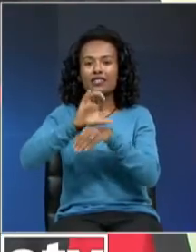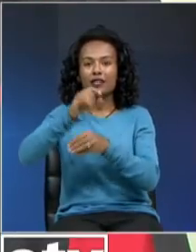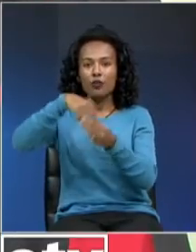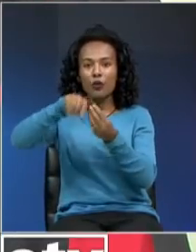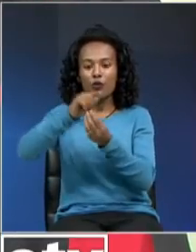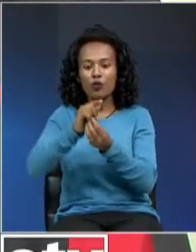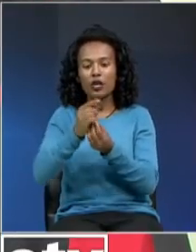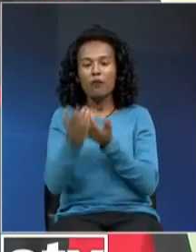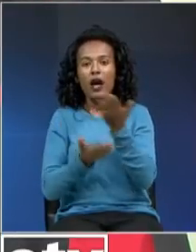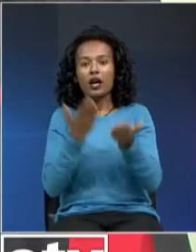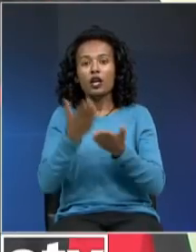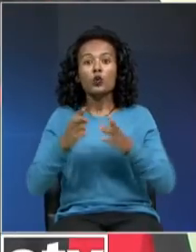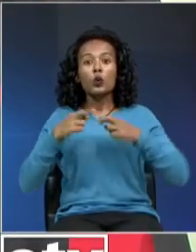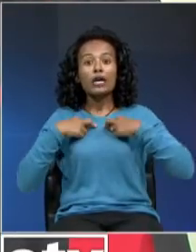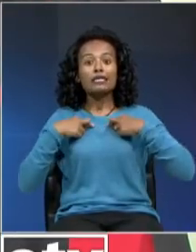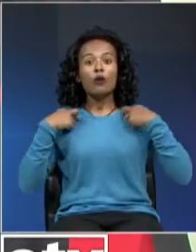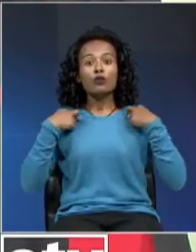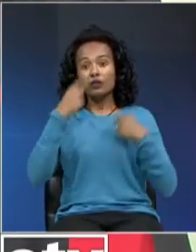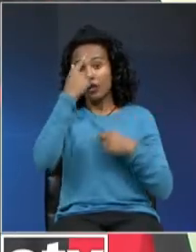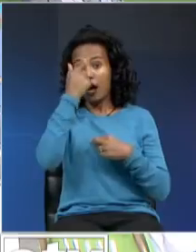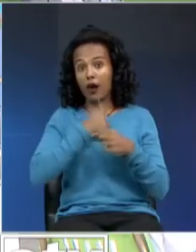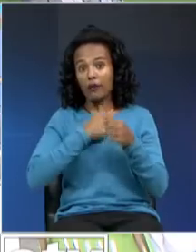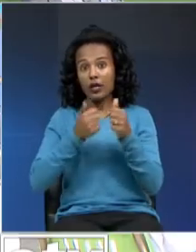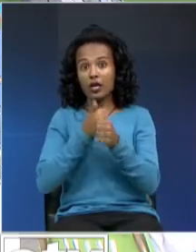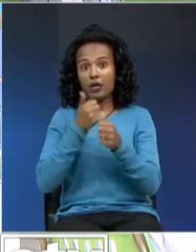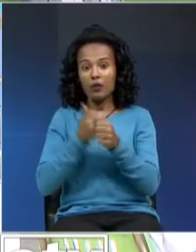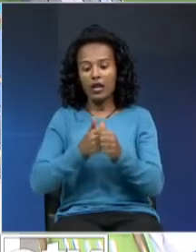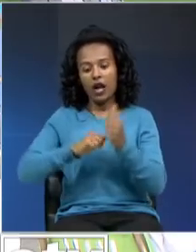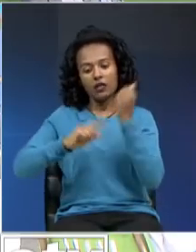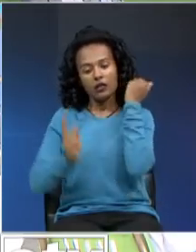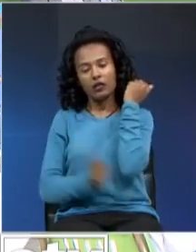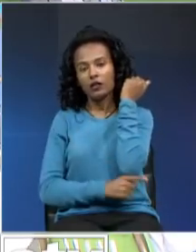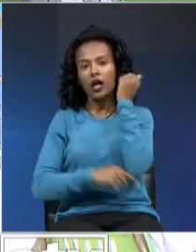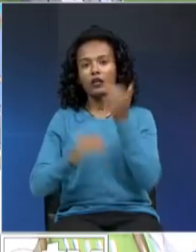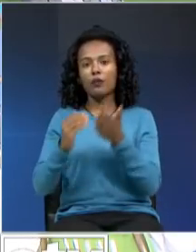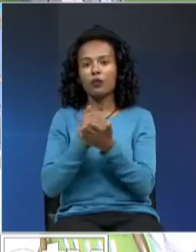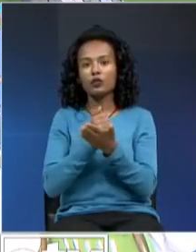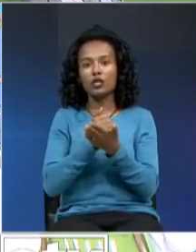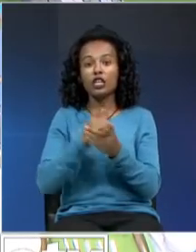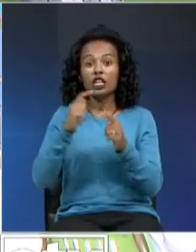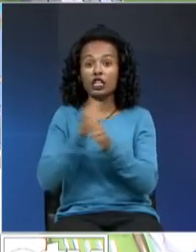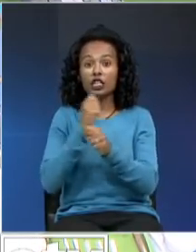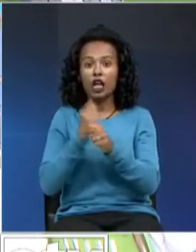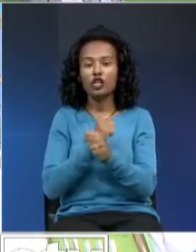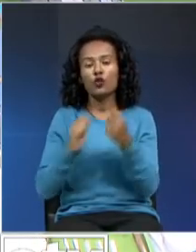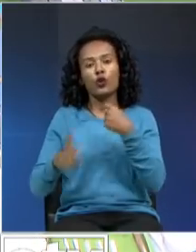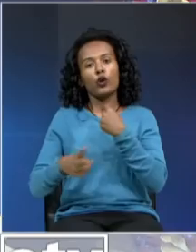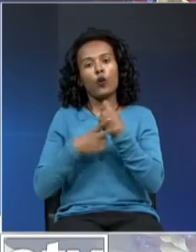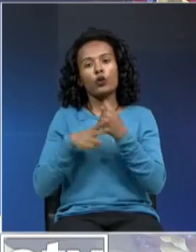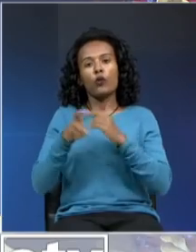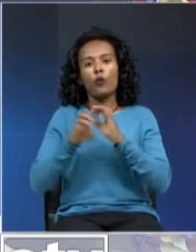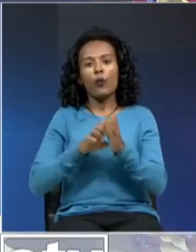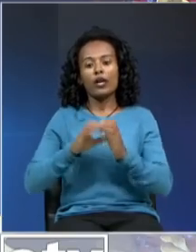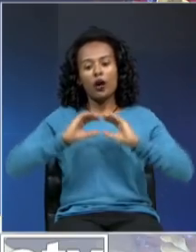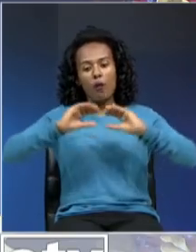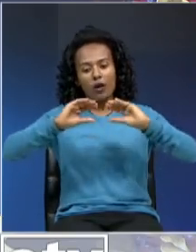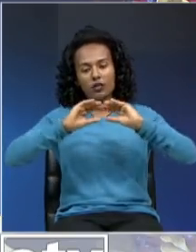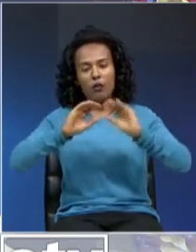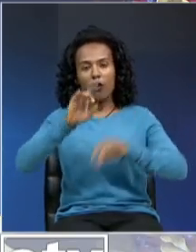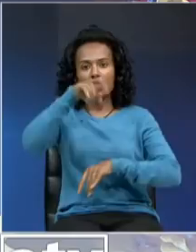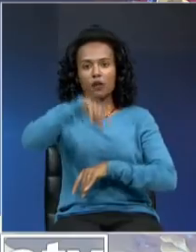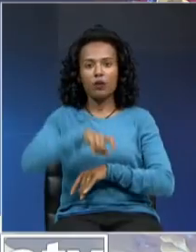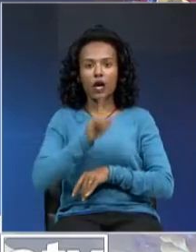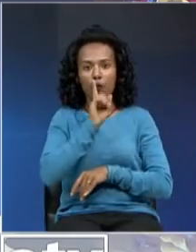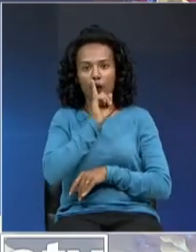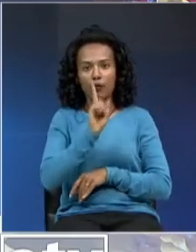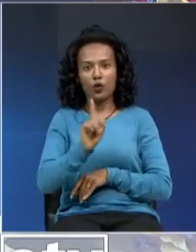የሚያገለግሉ ቀሳውስትና ምዕመናን ላይ ቀኖናዊ ቅጣት እርምት በመውሰድ ከድርጊታቸው እንዲቆጠቡ በማድረግ ማስተማር